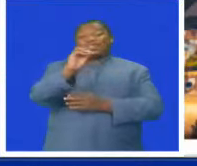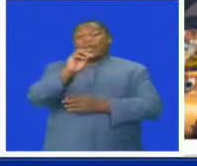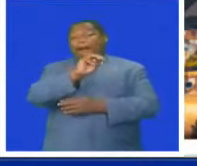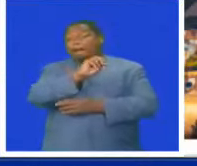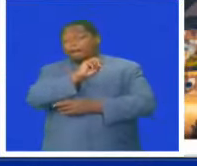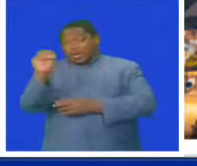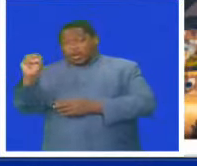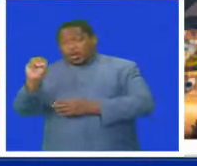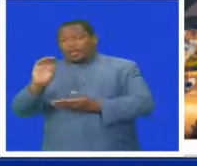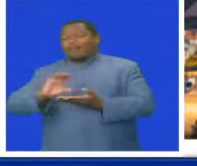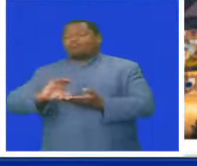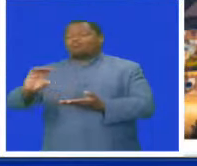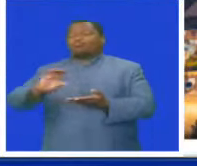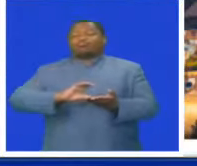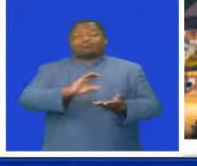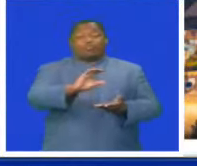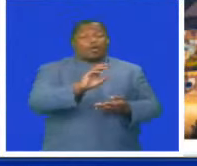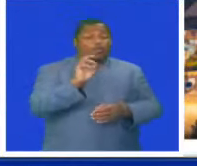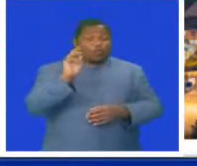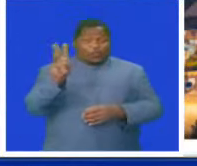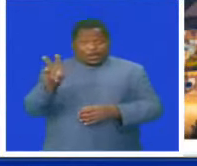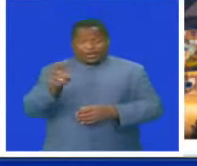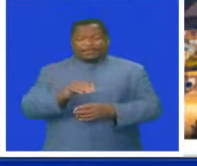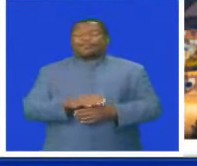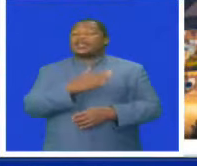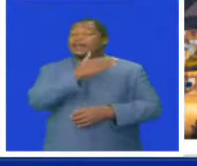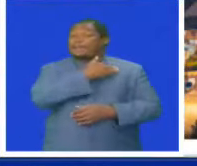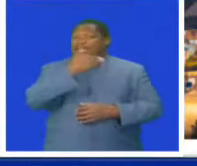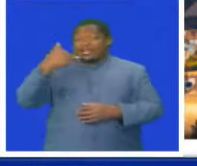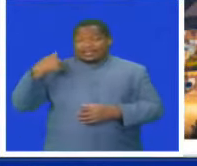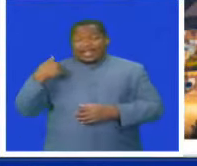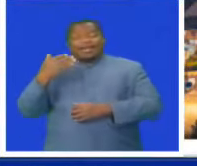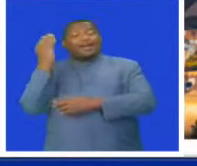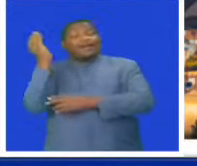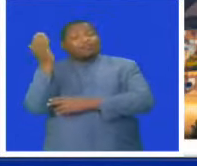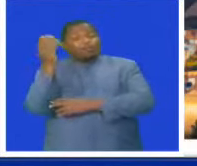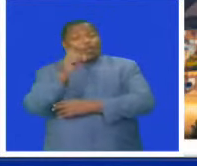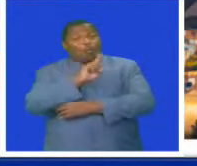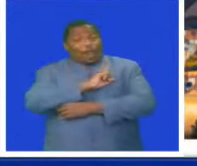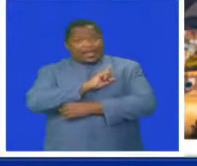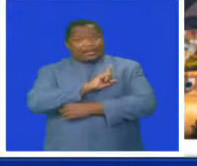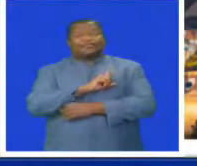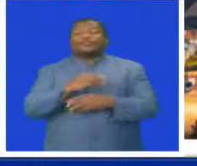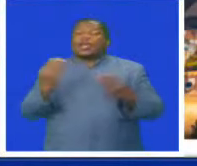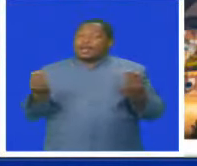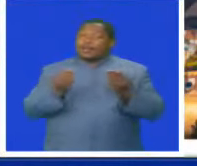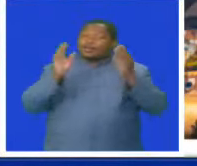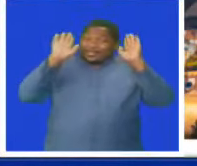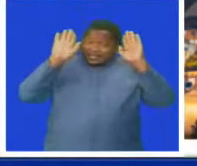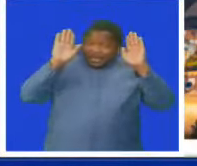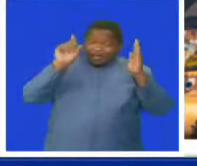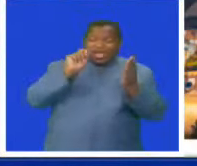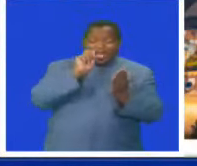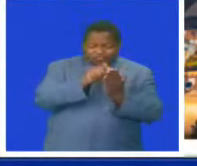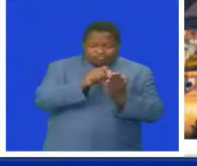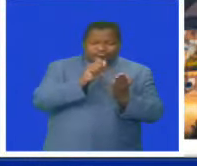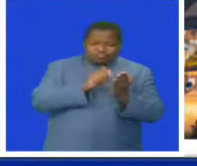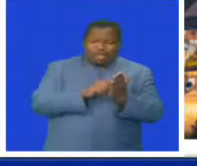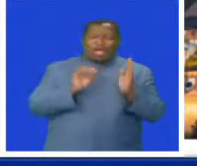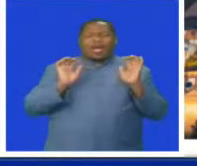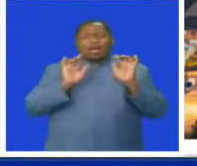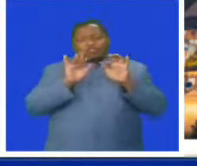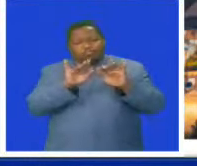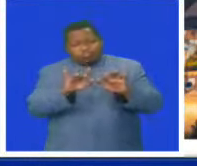wemalangeni intuna ke ikuvete loku emhlanganweni nebetindzaba lapho beyichaza khona kuthi umsebenti wokuhlunga abafundzi